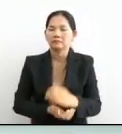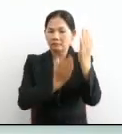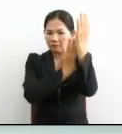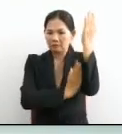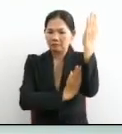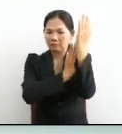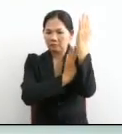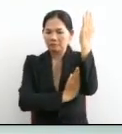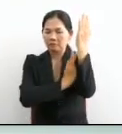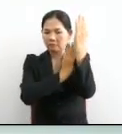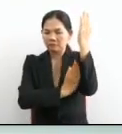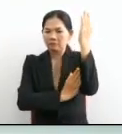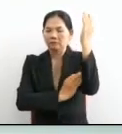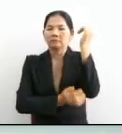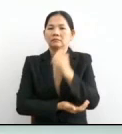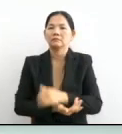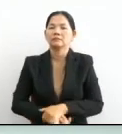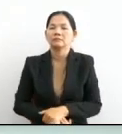nôm bằng